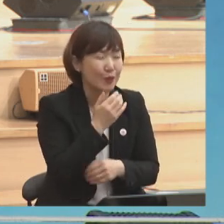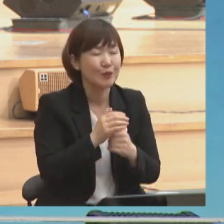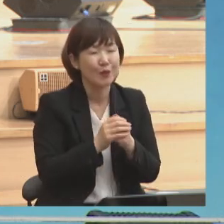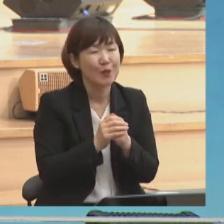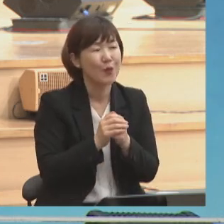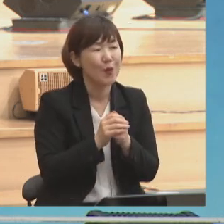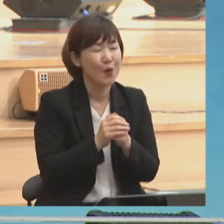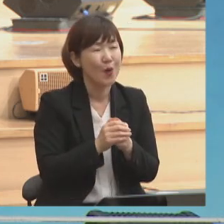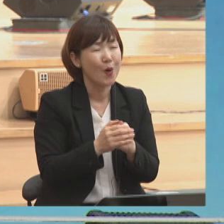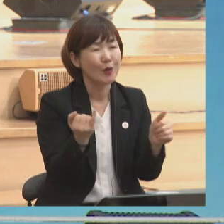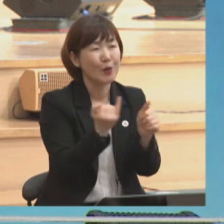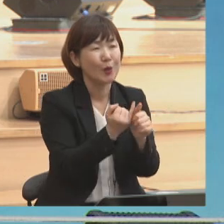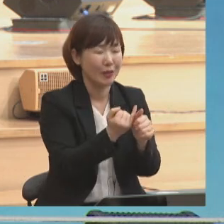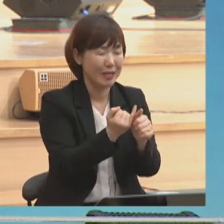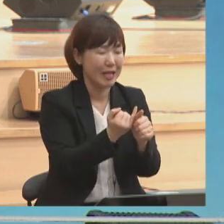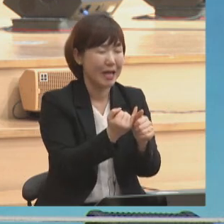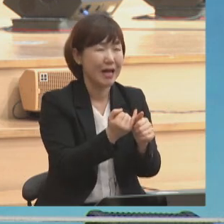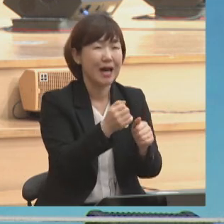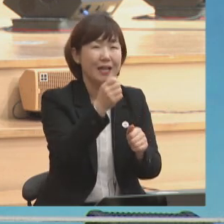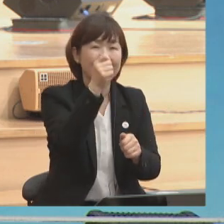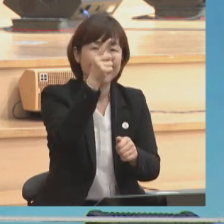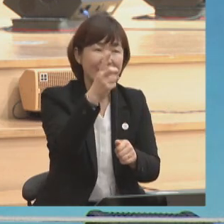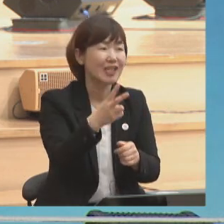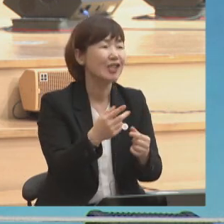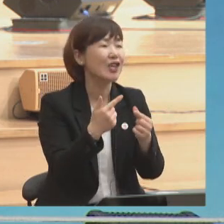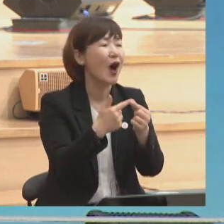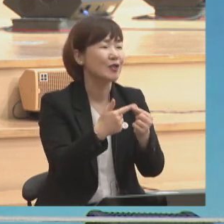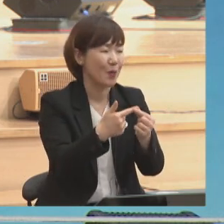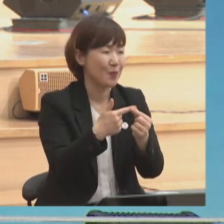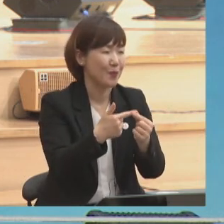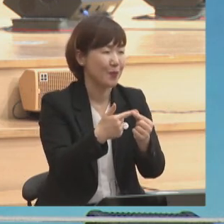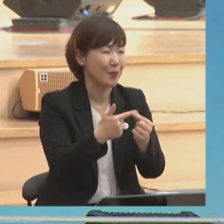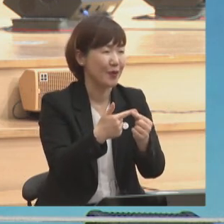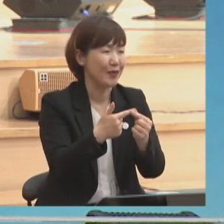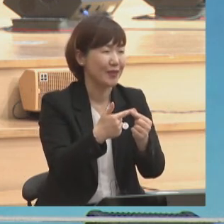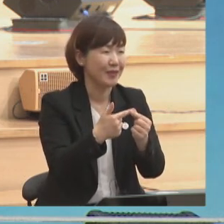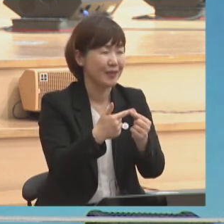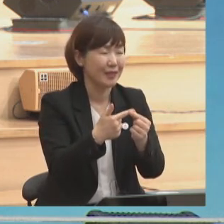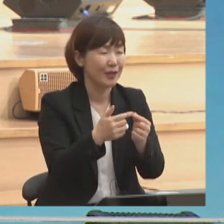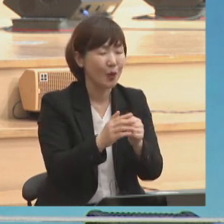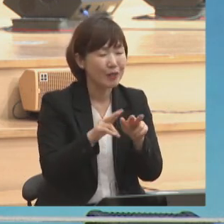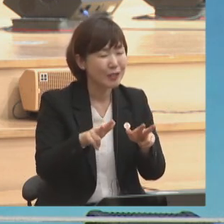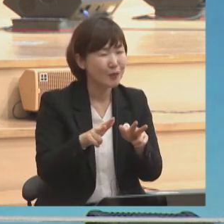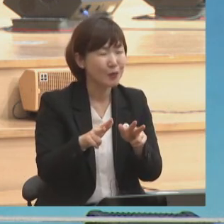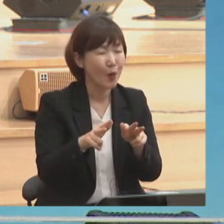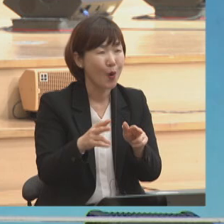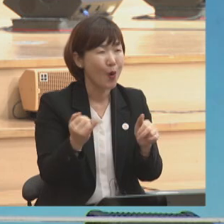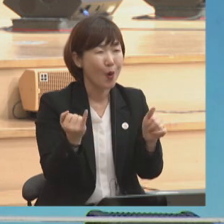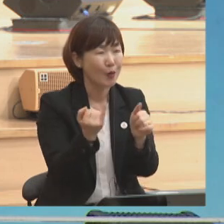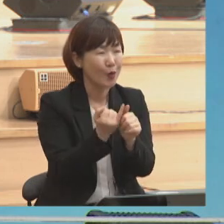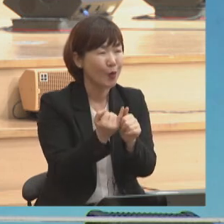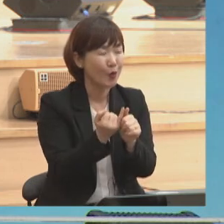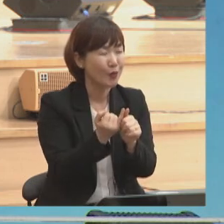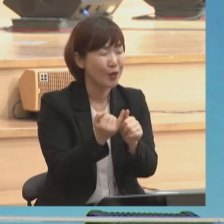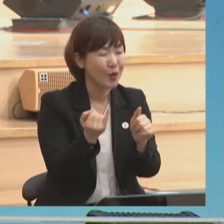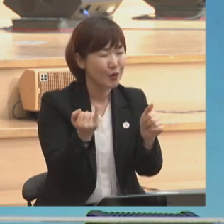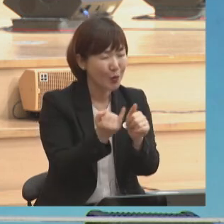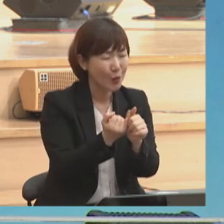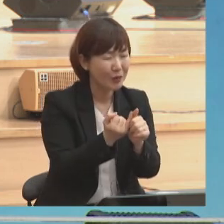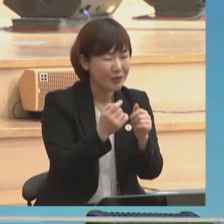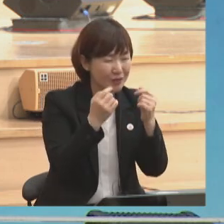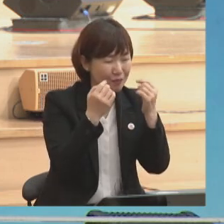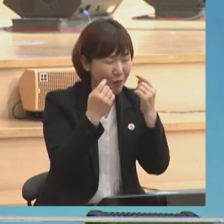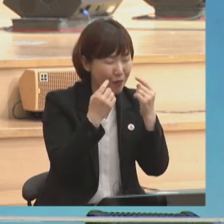부끄러운 경력을 가지고 있는 여인이, 지금도 식을 올리지 않는 웬 남정네하고 그냥 그러니까 동거 중에 건달 같은 사람하고